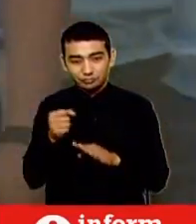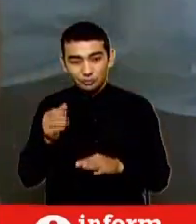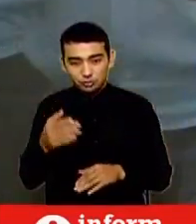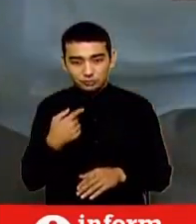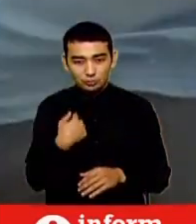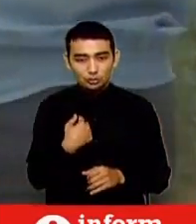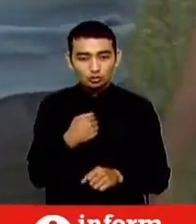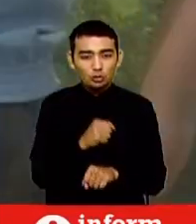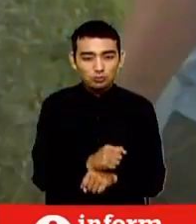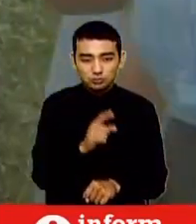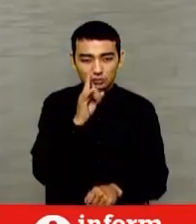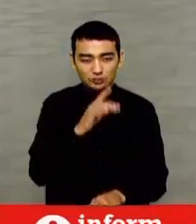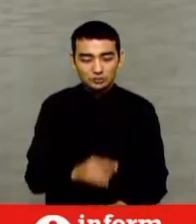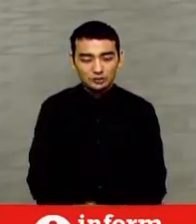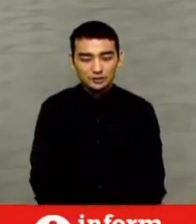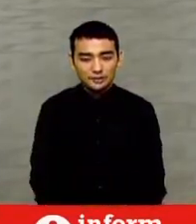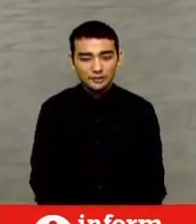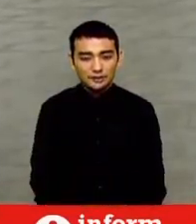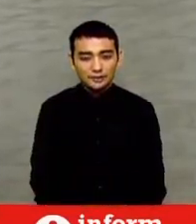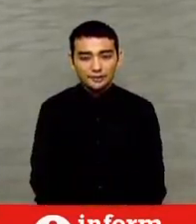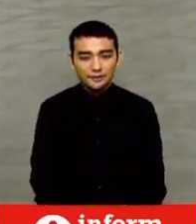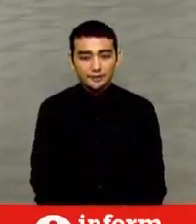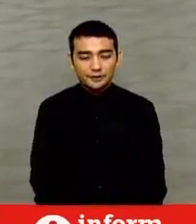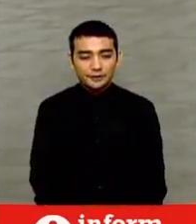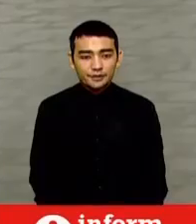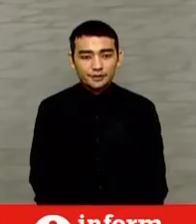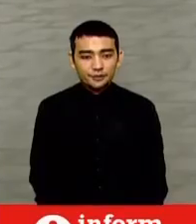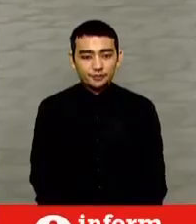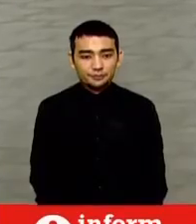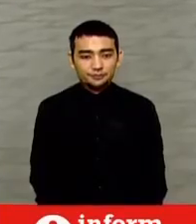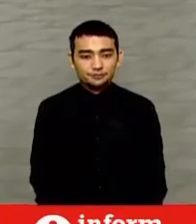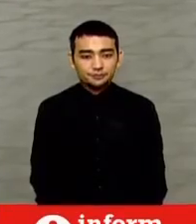отыр. Абай Нұржанұлы, Информбюро, Қызылорда облысы.